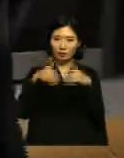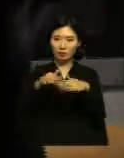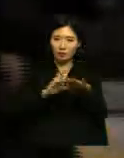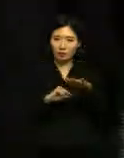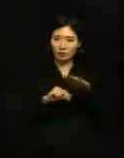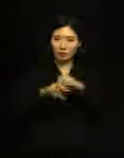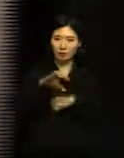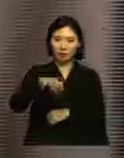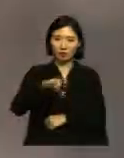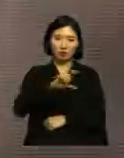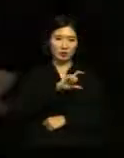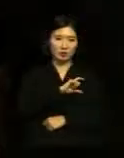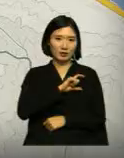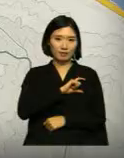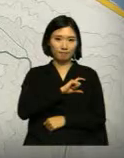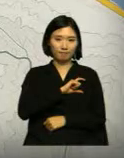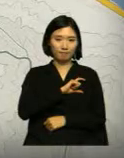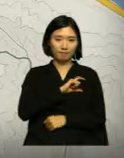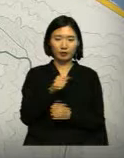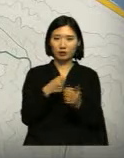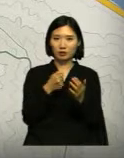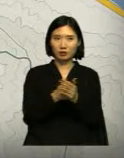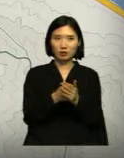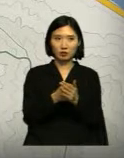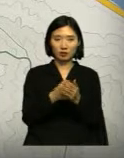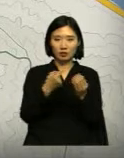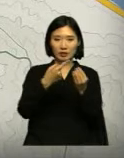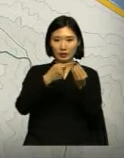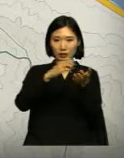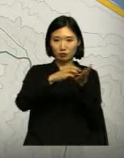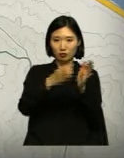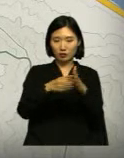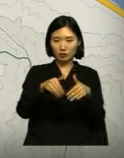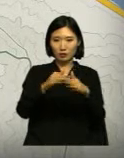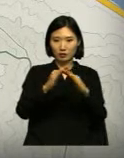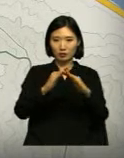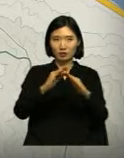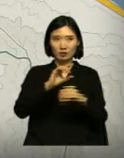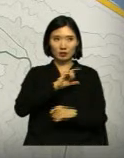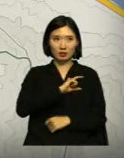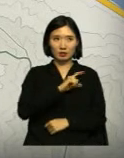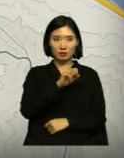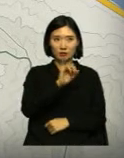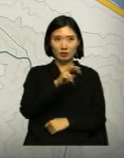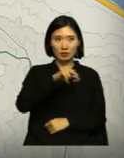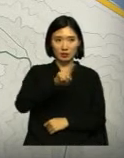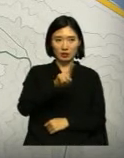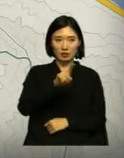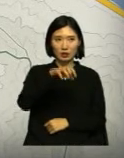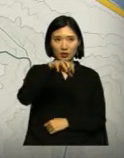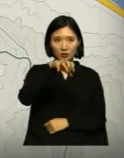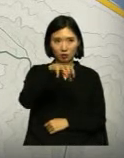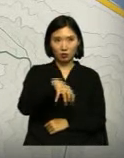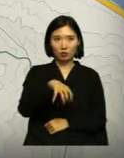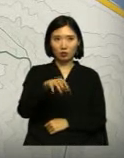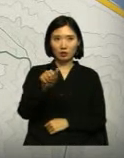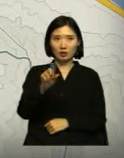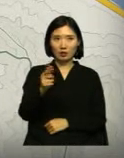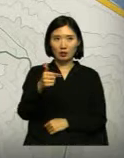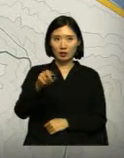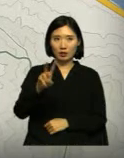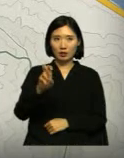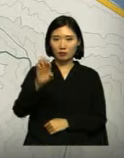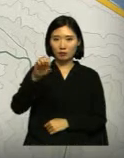지하철역에 명칭도 정해졌습니다 1단계 구간의 들어설 역은 미 사역과 하남 풍산 역으로 결정이